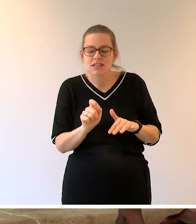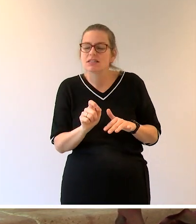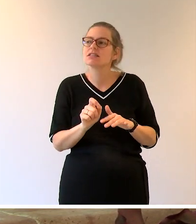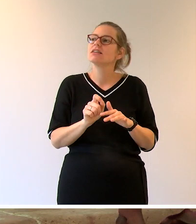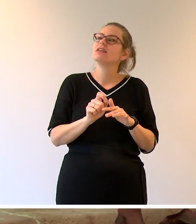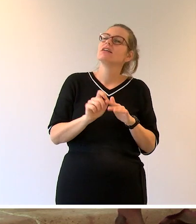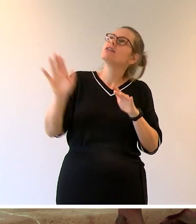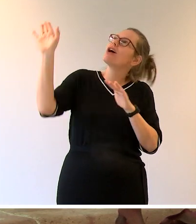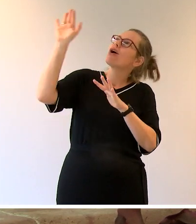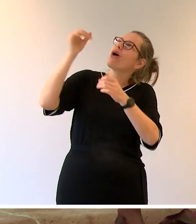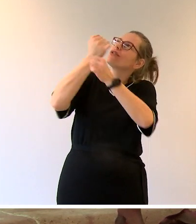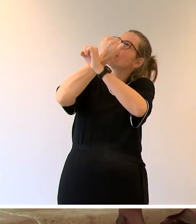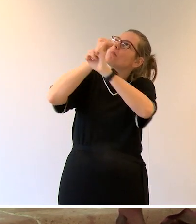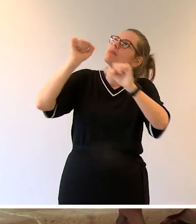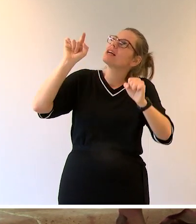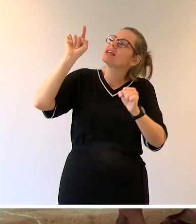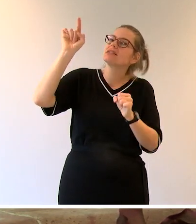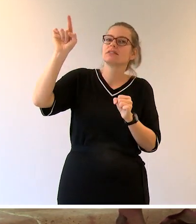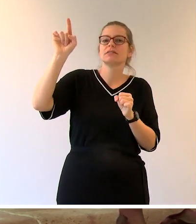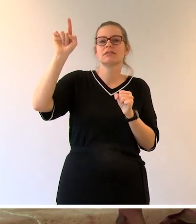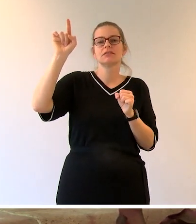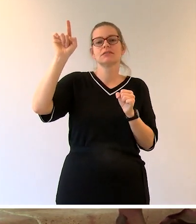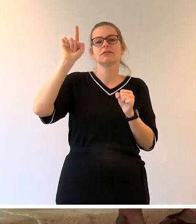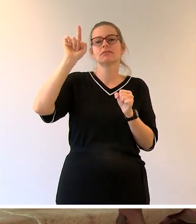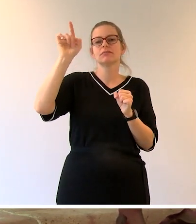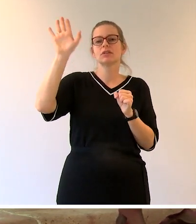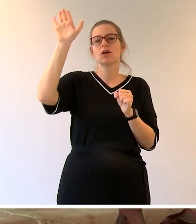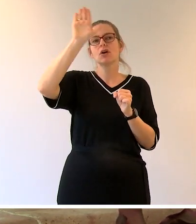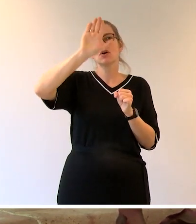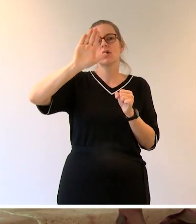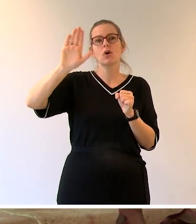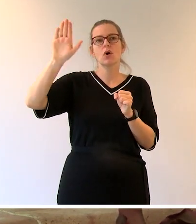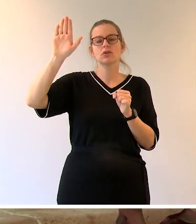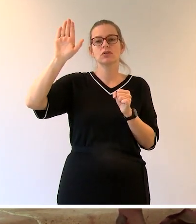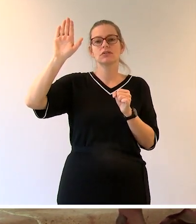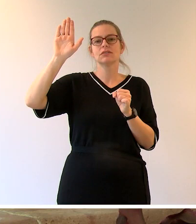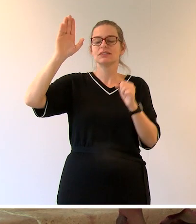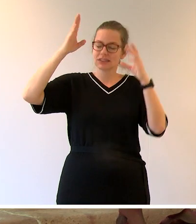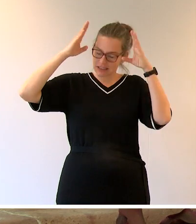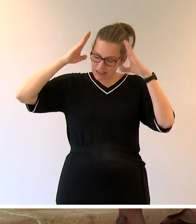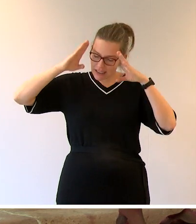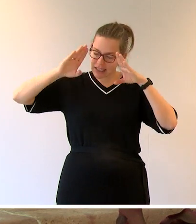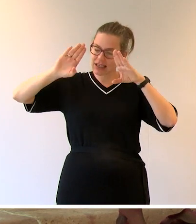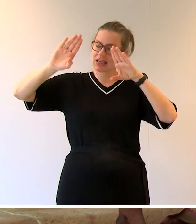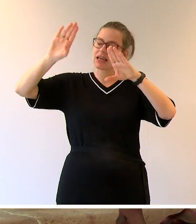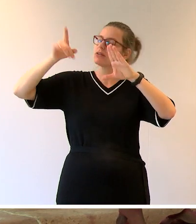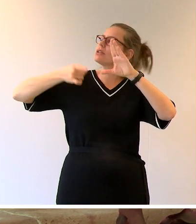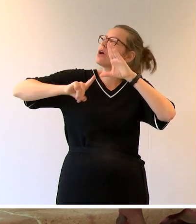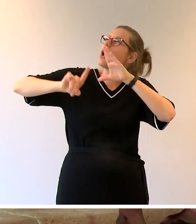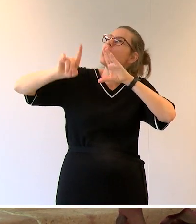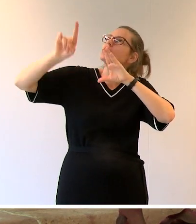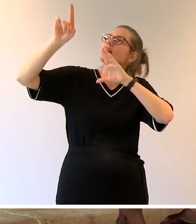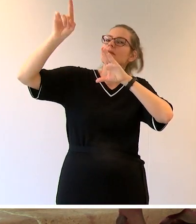God geprezen wordt als de God die de eer toekomt tot in de hoogste hemelen.